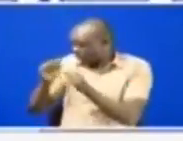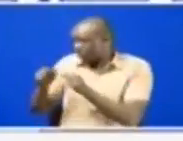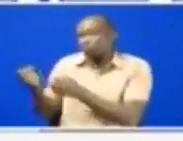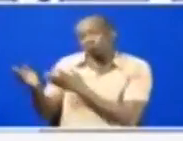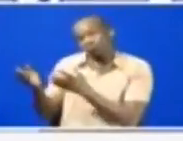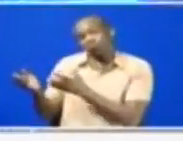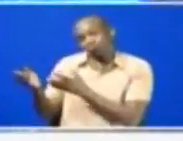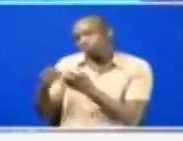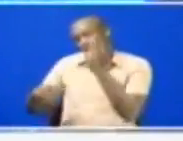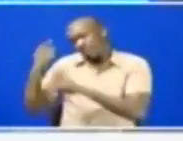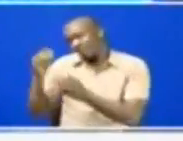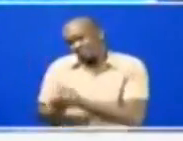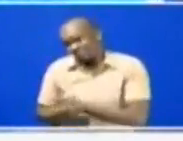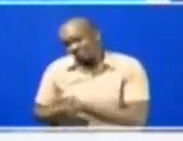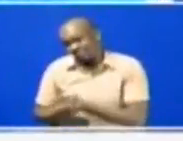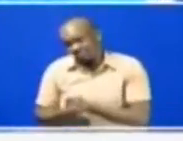kitu nyumbani.